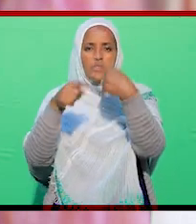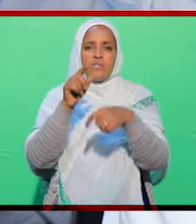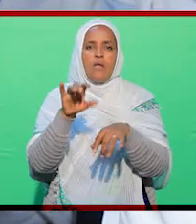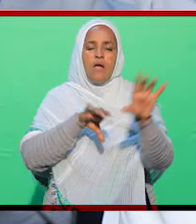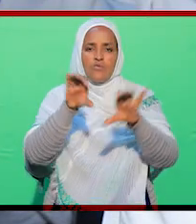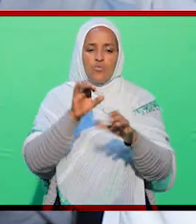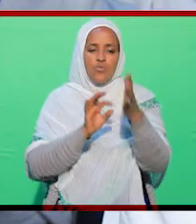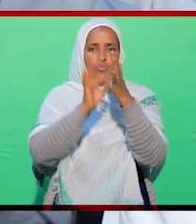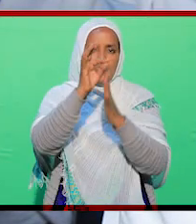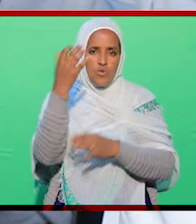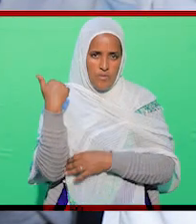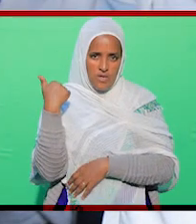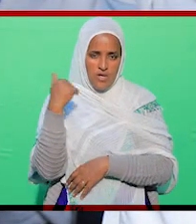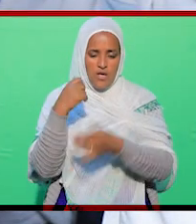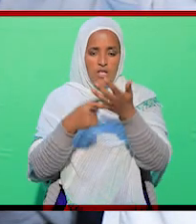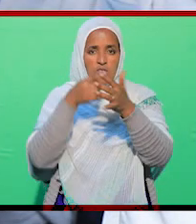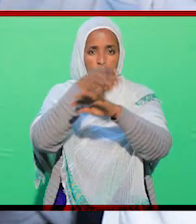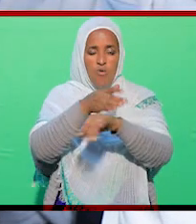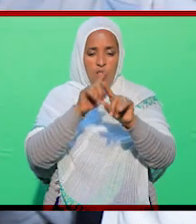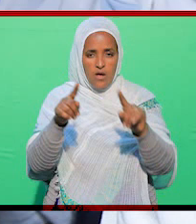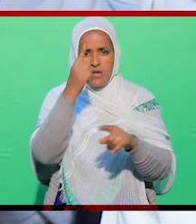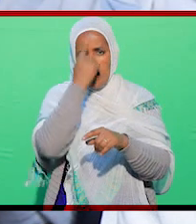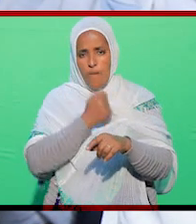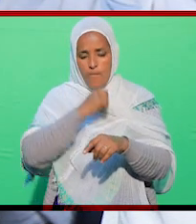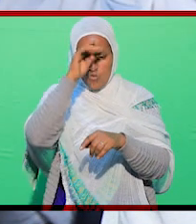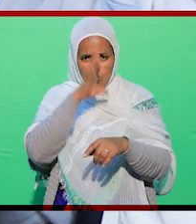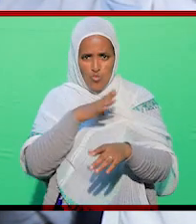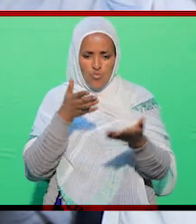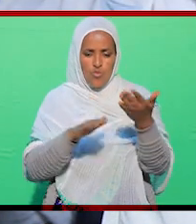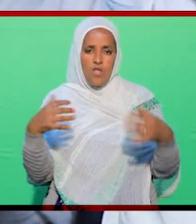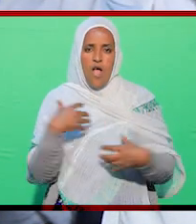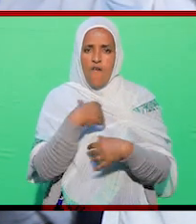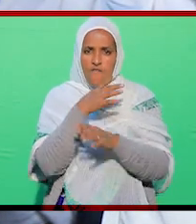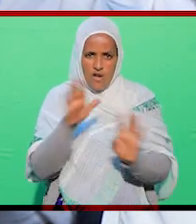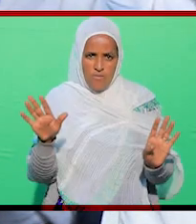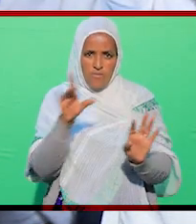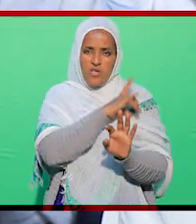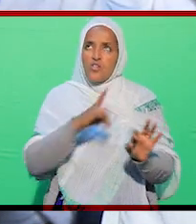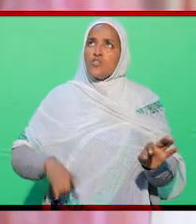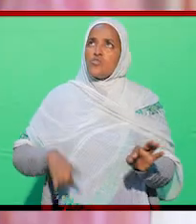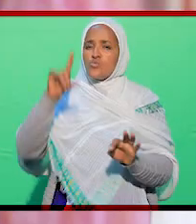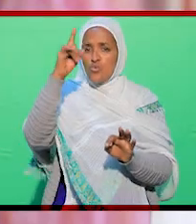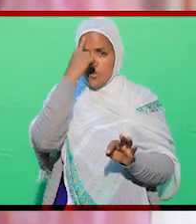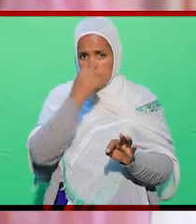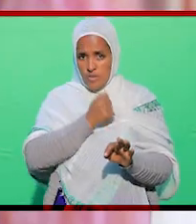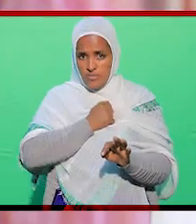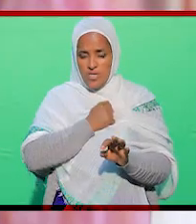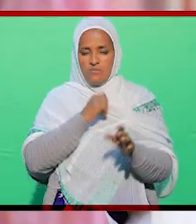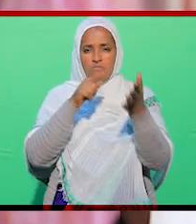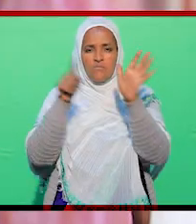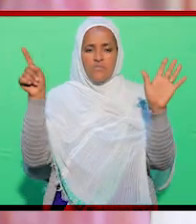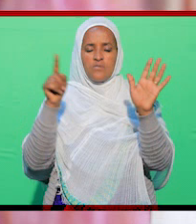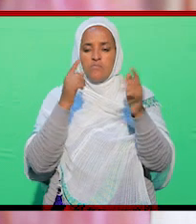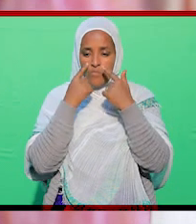አውሬ እንደመጣ አድርገው ይቆጥሩ ነበር፣ ከዛም በላይ ይቆጥሩ ነበር። ከዛ በኋላ ግን ያመኑ ሰዎች ሞትን የማይፈሩ ሆኑ።